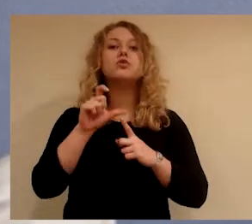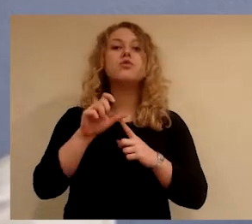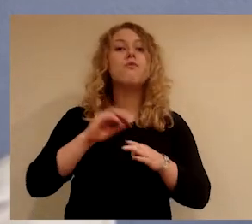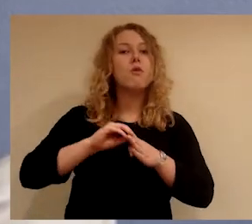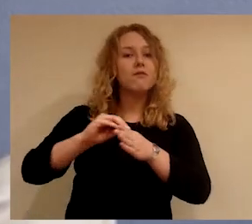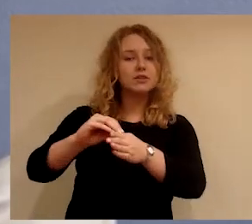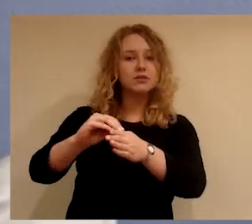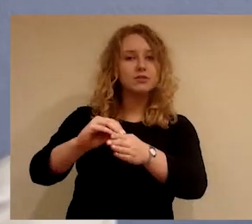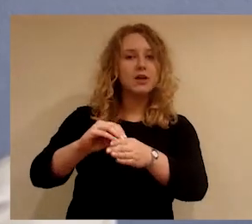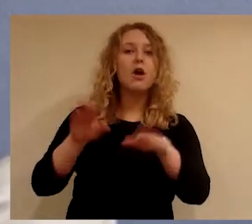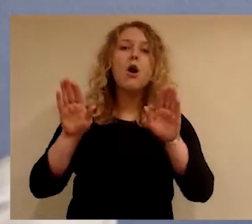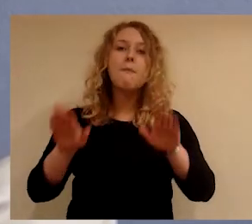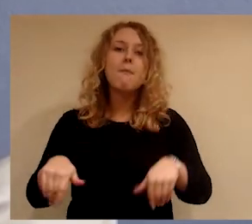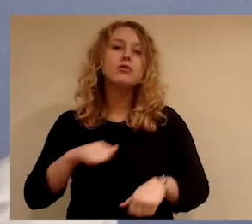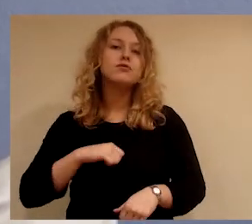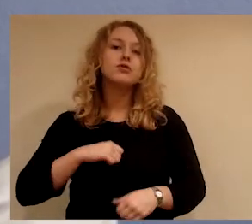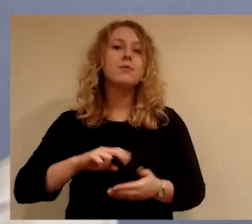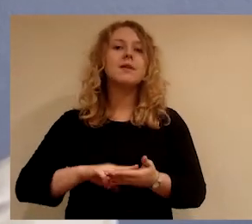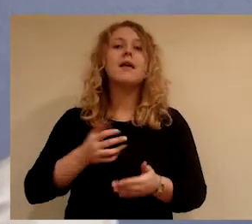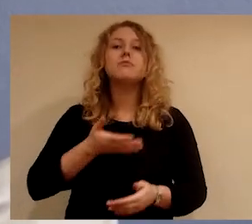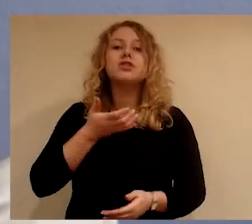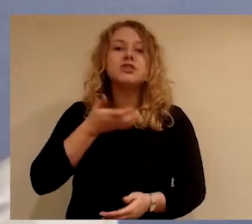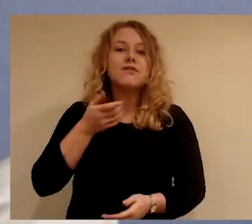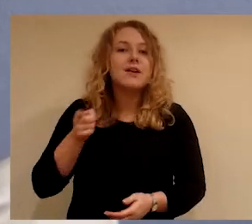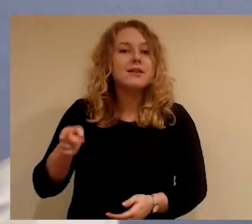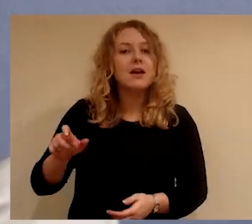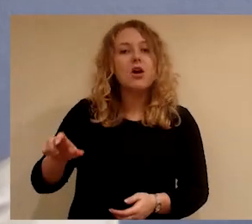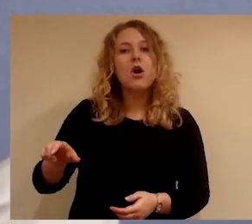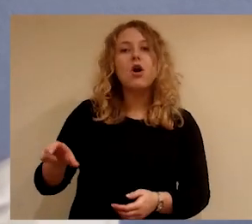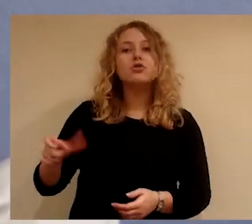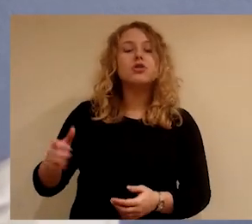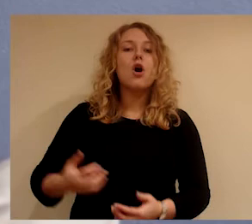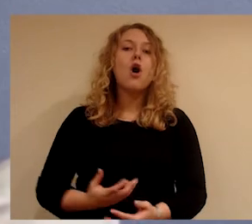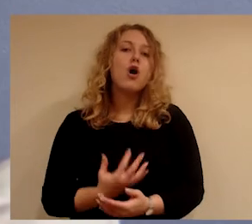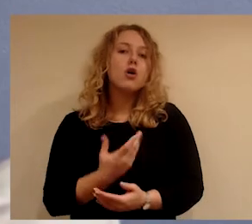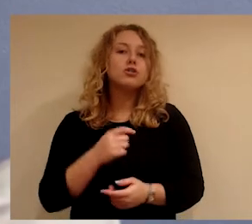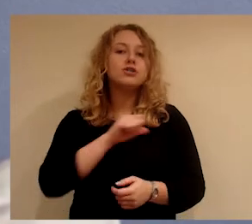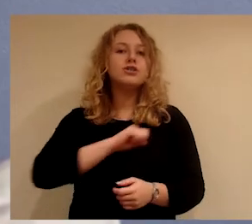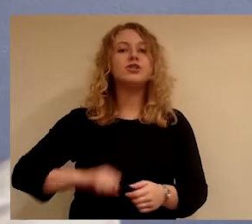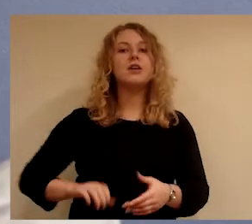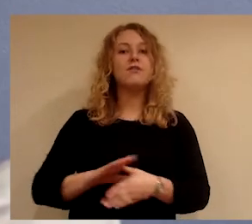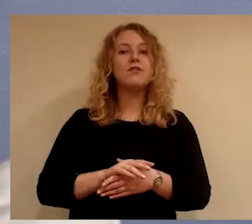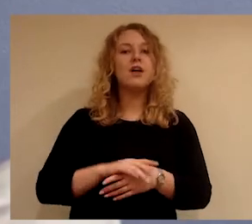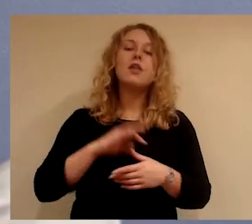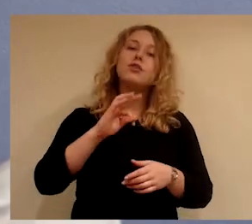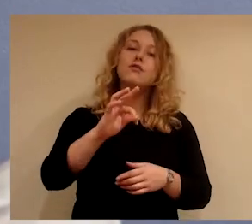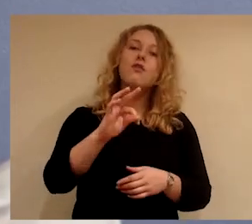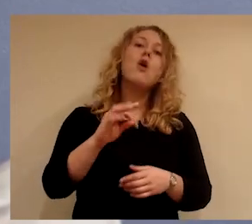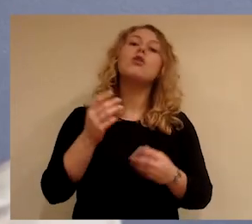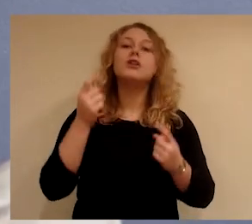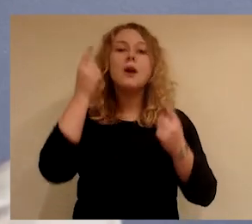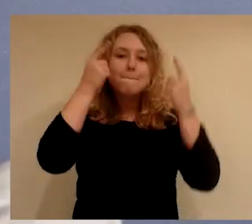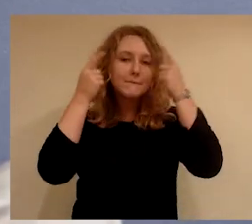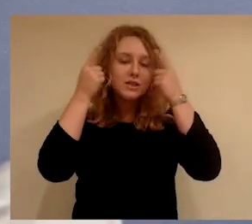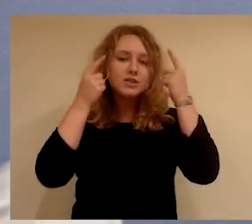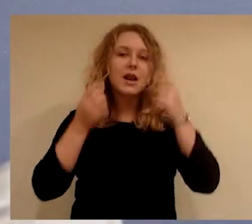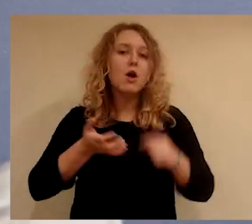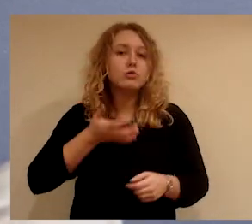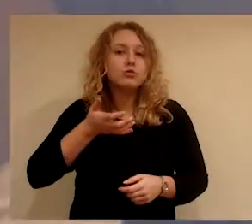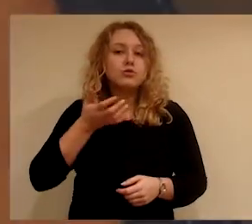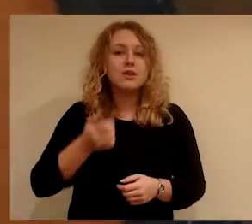prowadzącego. Po prostu pozwól sobie na przeżywanie tego, co rodzi się w Twoich myślach, wyobrażeniach i